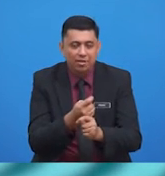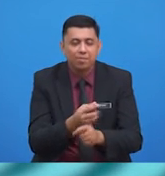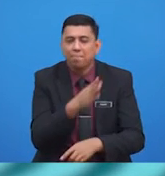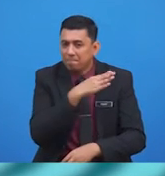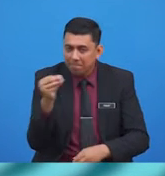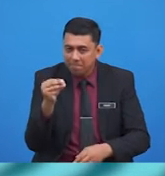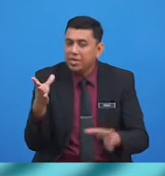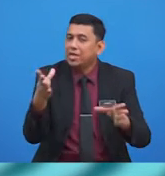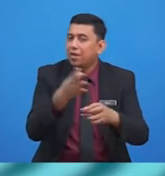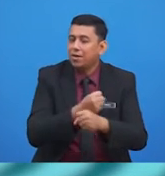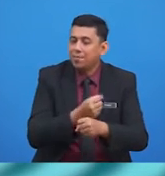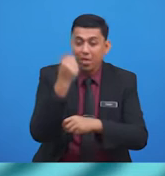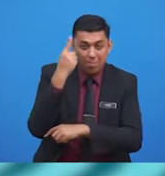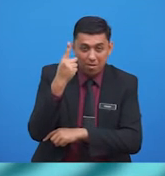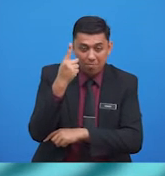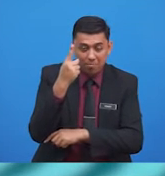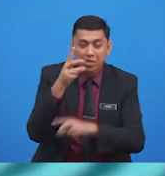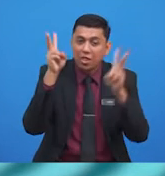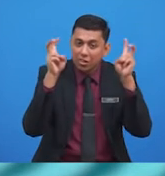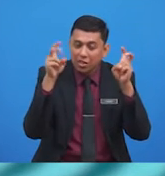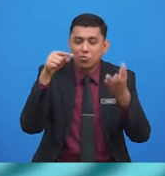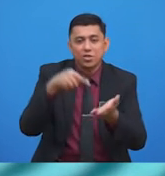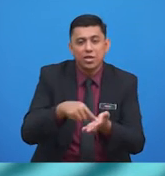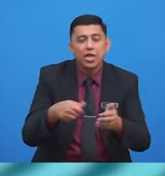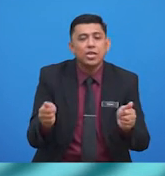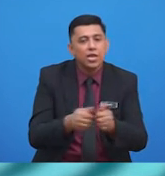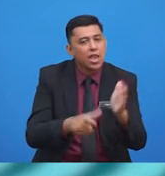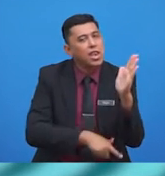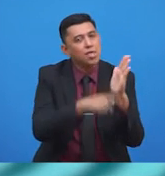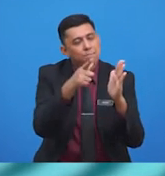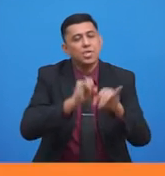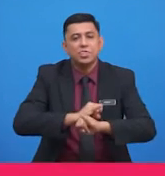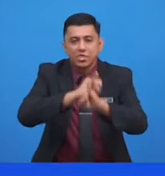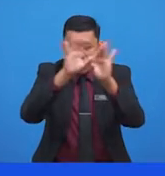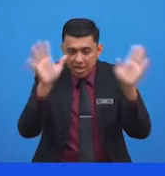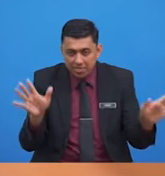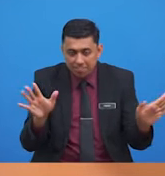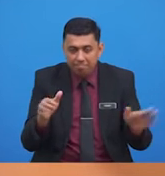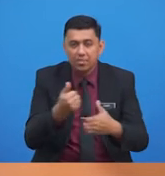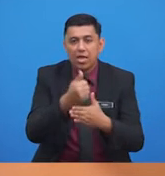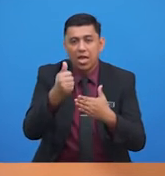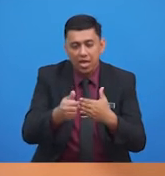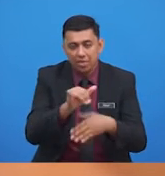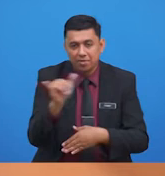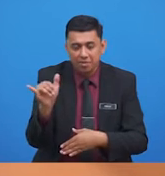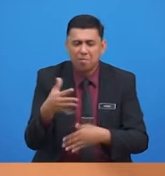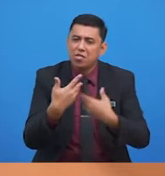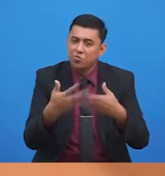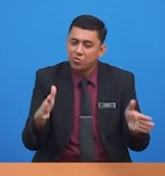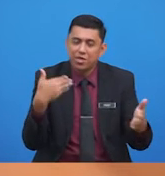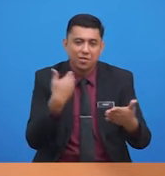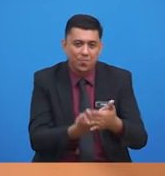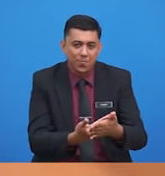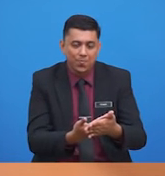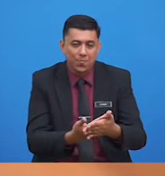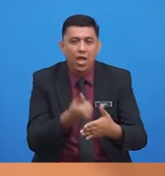dan dapat memahami topik ini dengan lebih jelas. Akhirnya, kita sudah